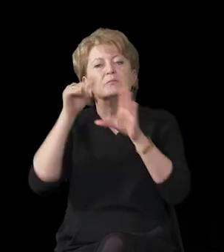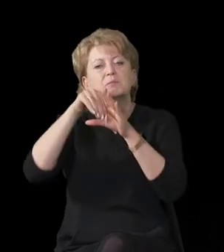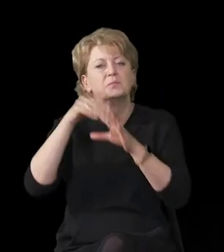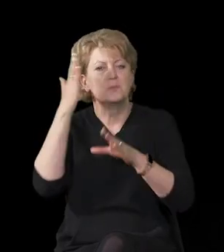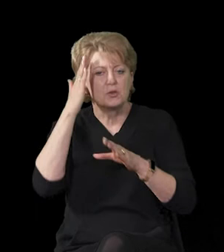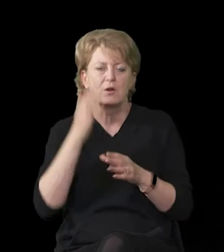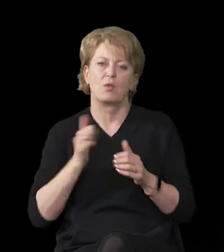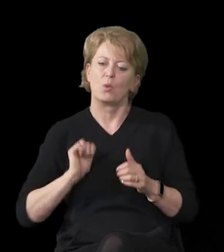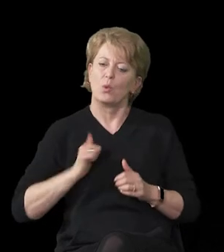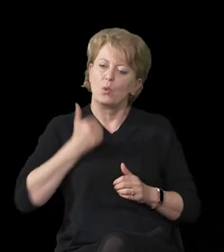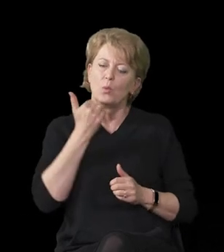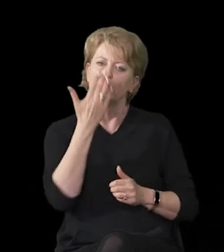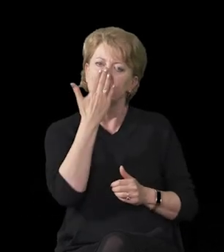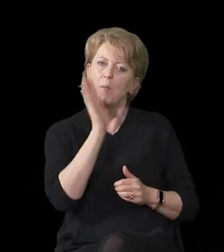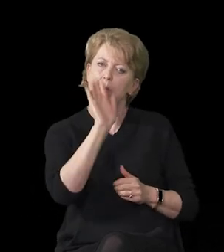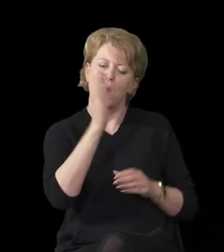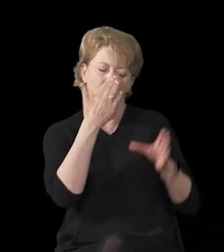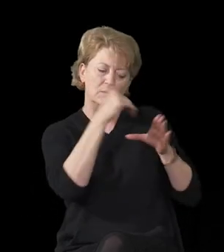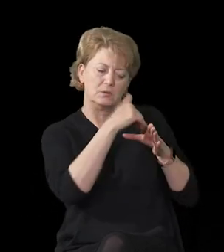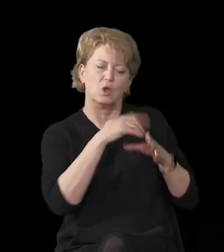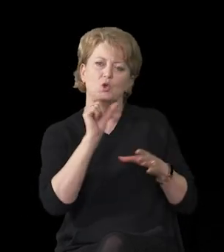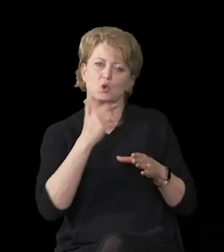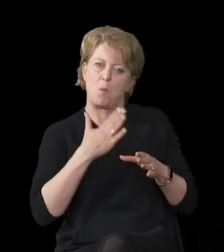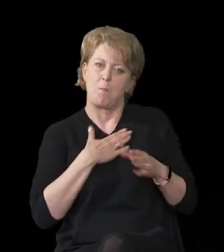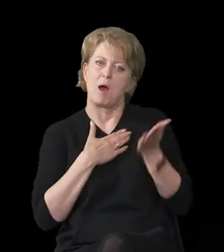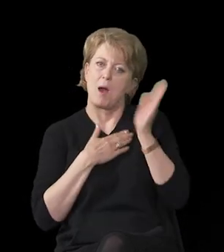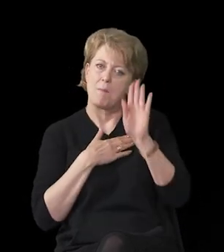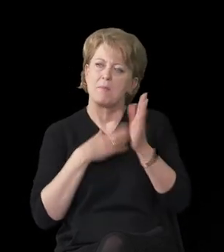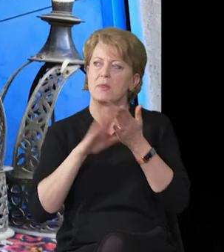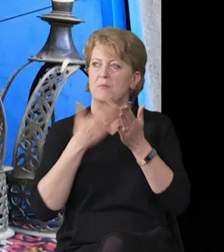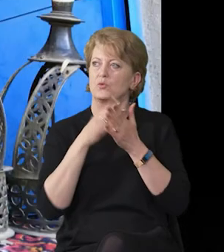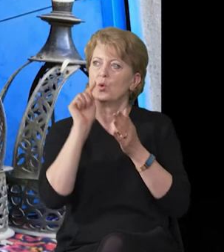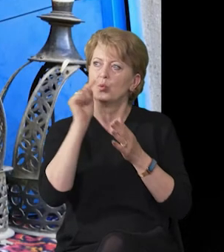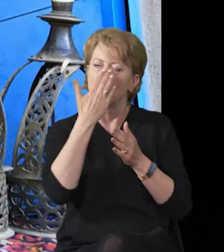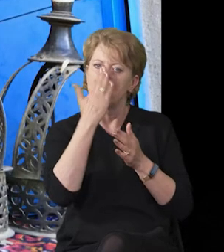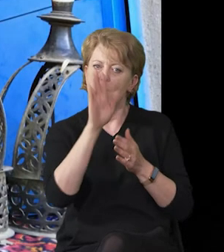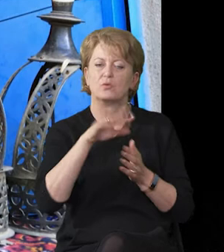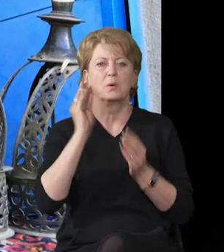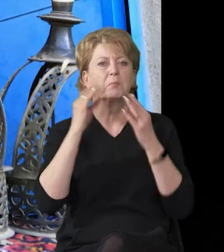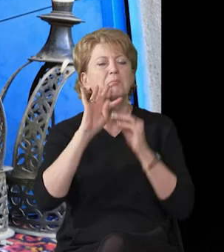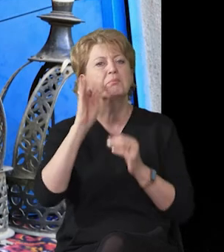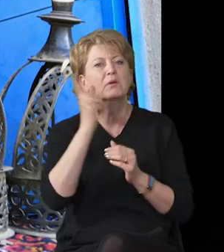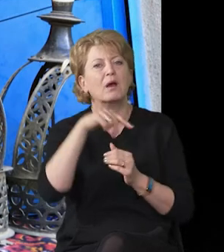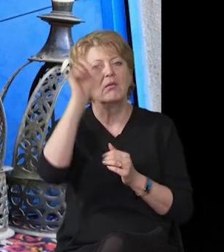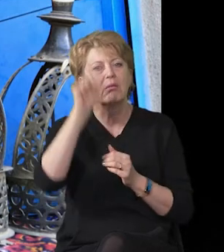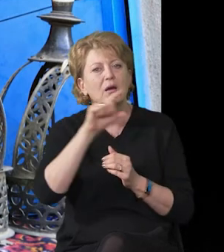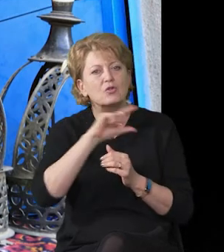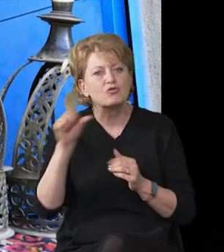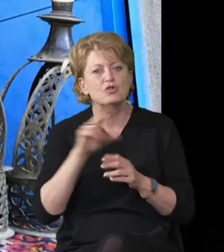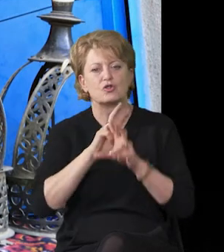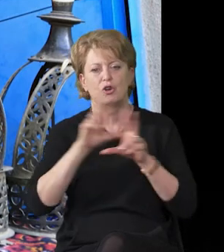skarbami, takie tak chociażby jak właśnie krzyże, które tutaj mnich prezentuje, czy stare